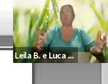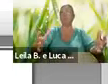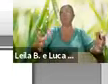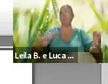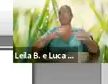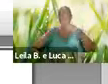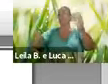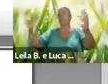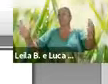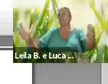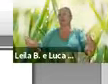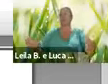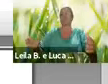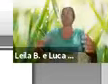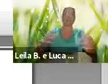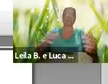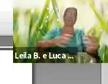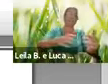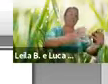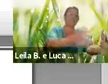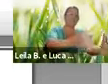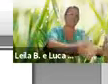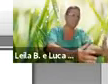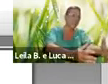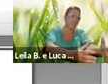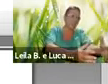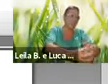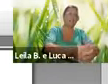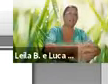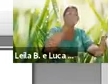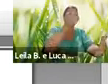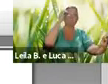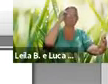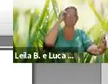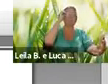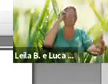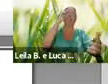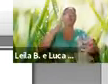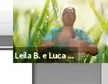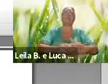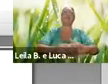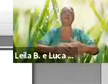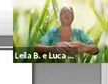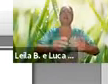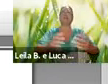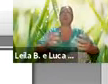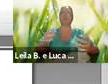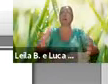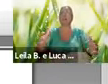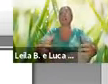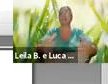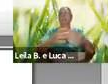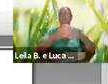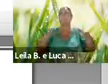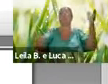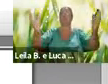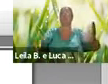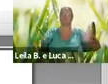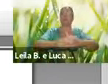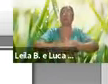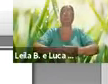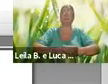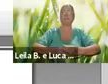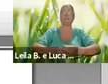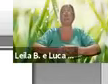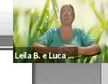di riunione come il nostro qua, só che lì era presenziale, invece qua stiamo